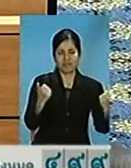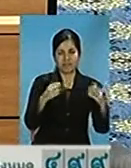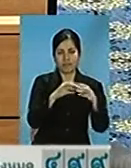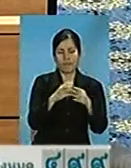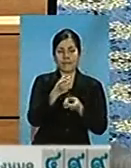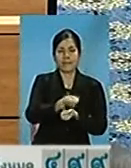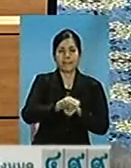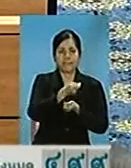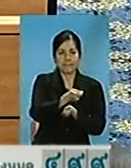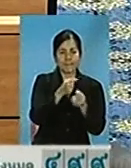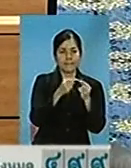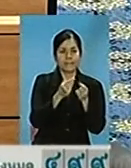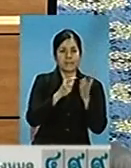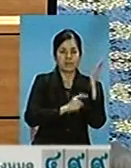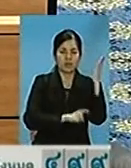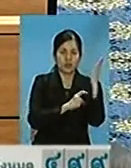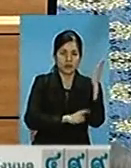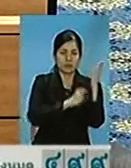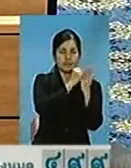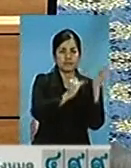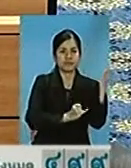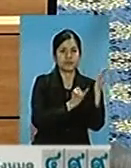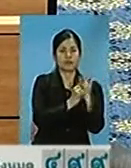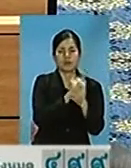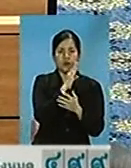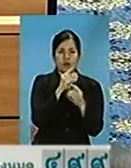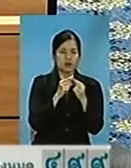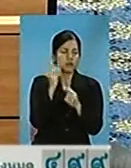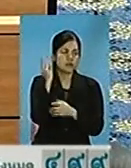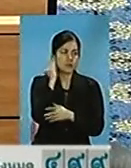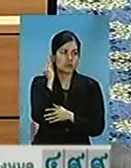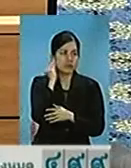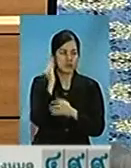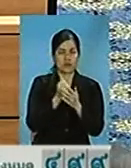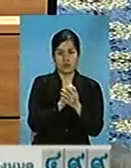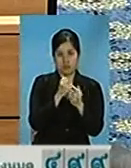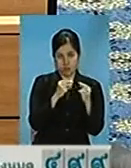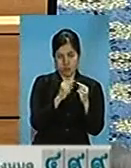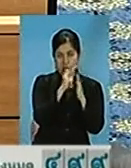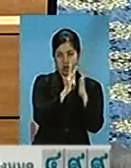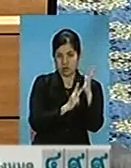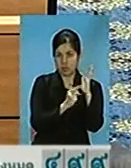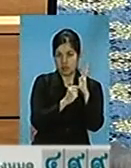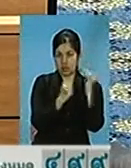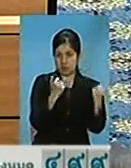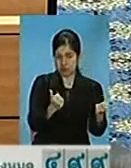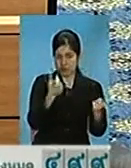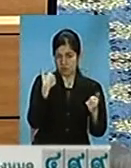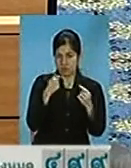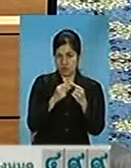ประเทศเนี่ยถ้าเขาได้ยินได้ฟังได้อย่างชัดเจนว่าวันนี้กฎหมายฉบับนี้เราเจตนารักษาผลประโยชน์ของ